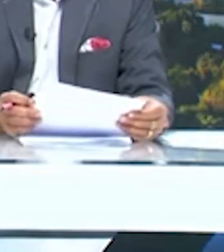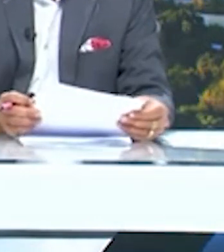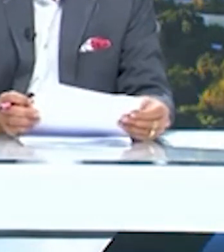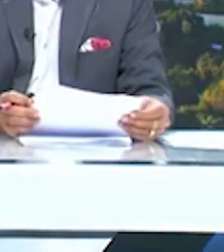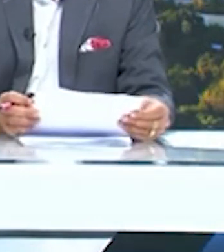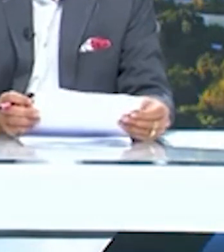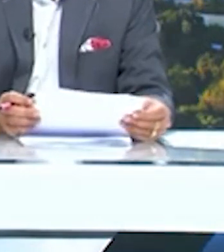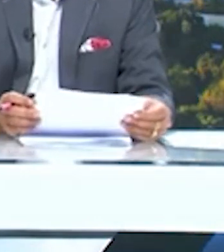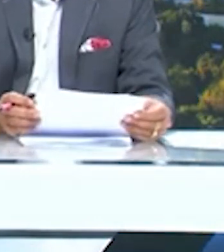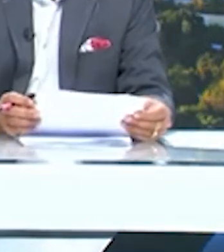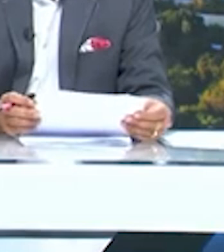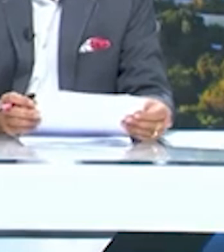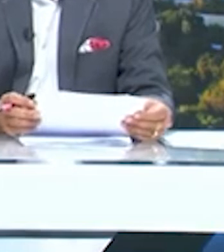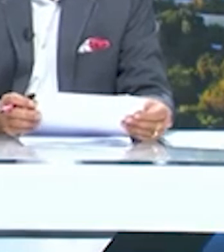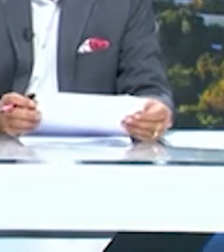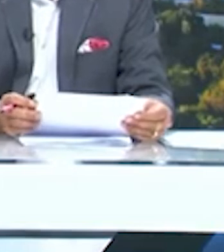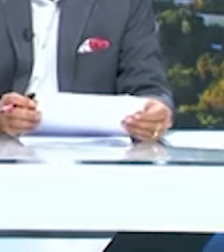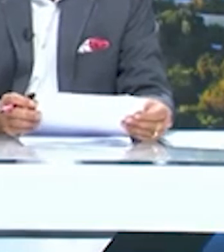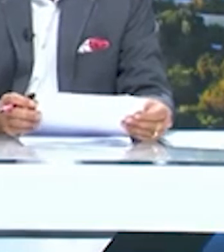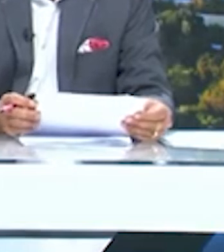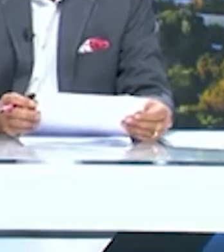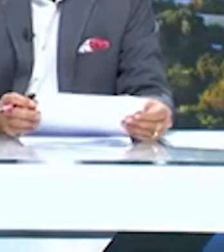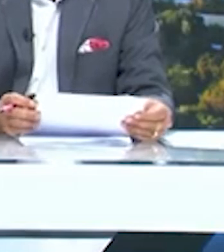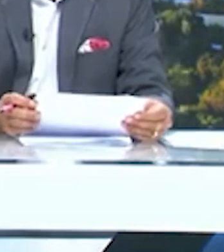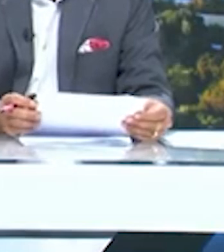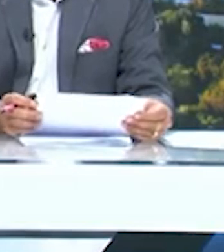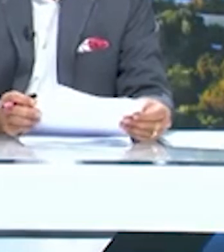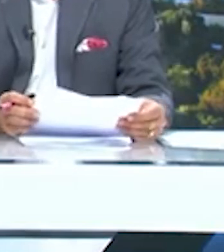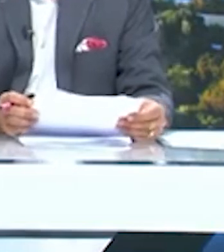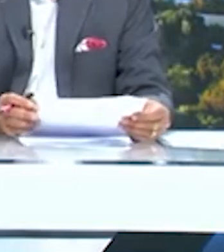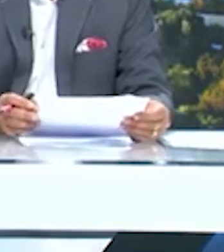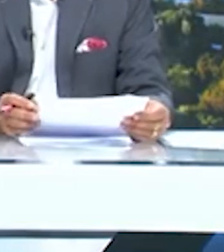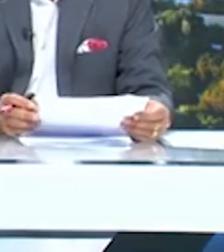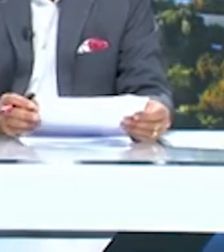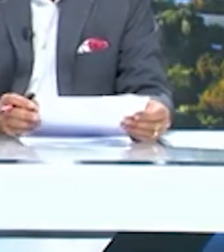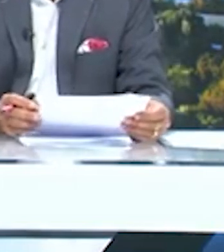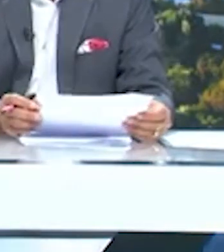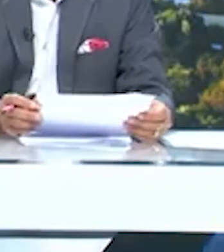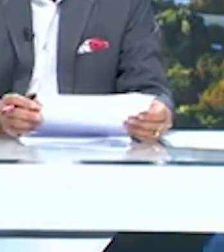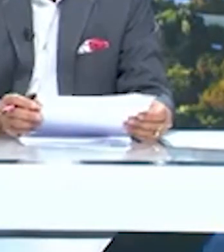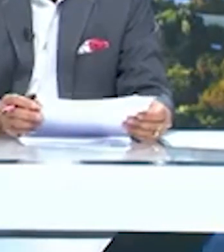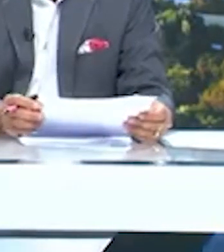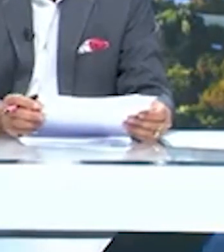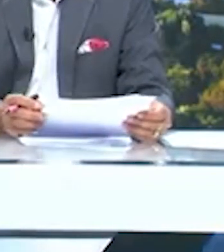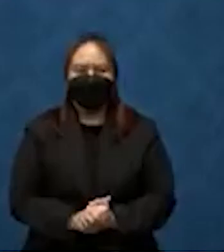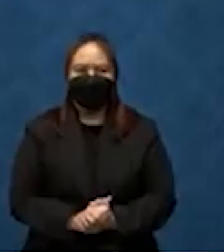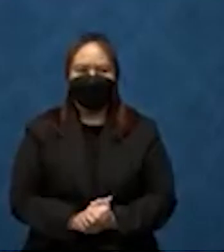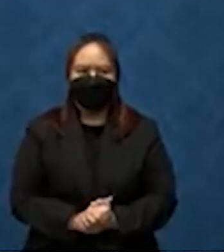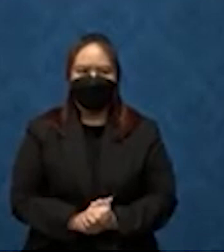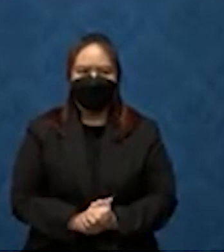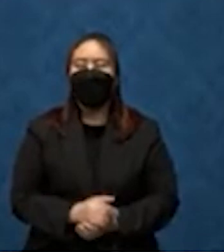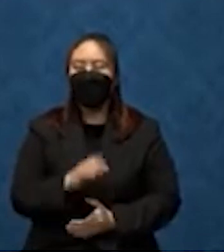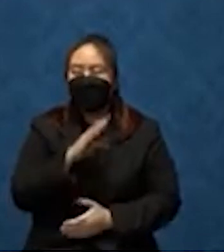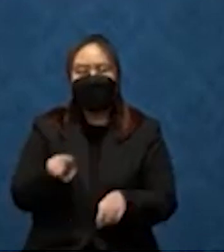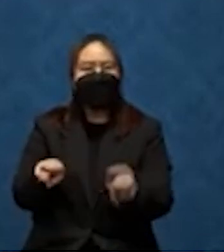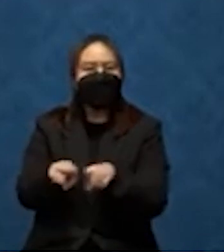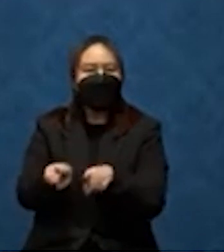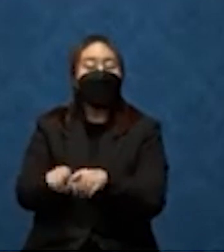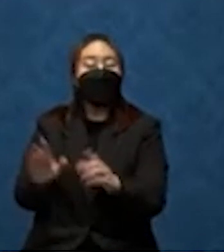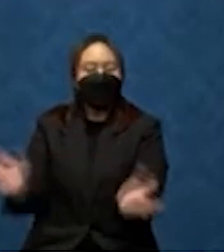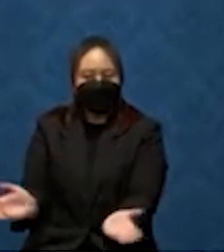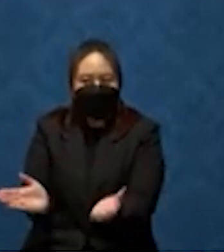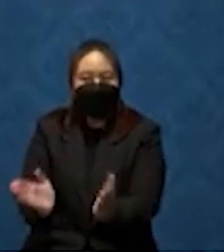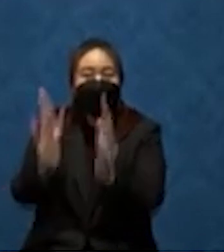ประชุมปรากฏว่าคุณสุทินคลังแสงส.ส.มหาสารคามพรรคเพื่อไทยเนี่ยก็ตั้งกระทู้สดถามพลเอกประยุทธ์จันทร์โอชานายกรัฐ